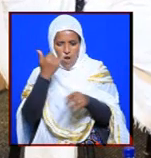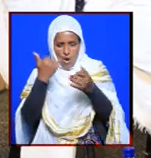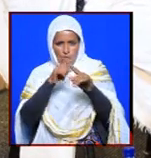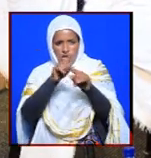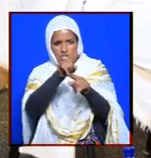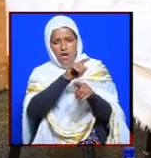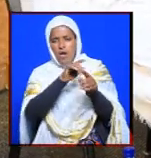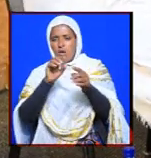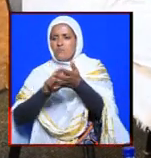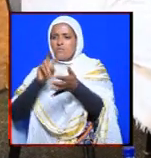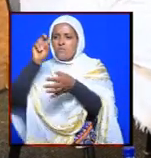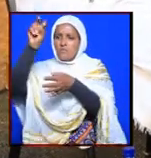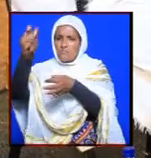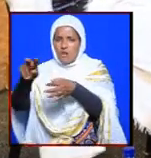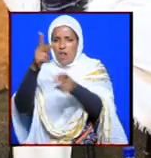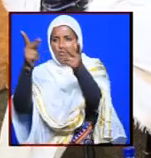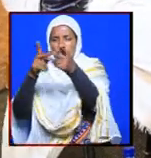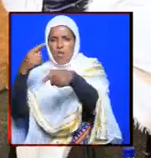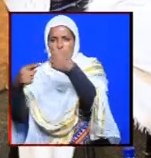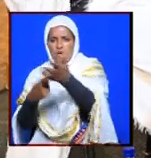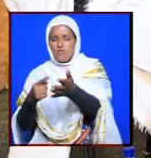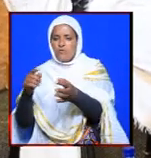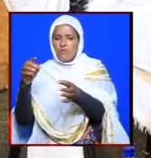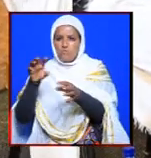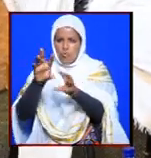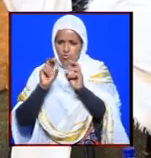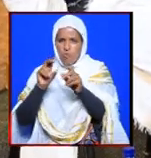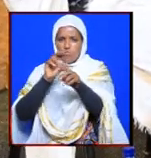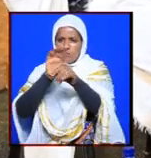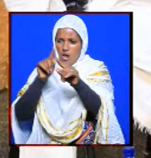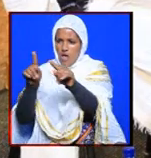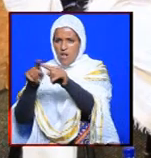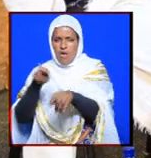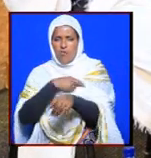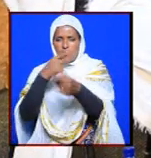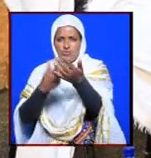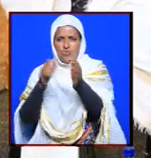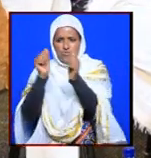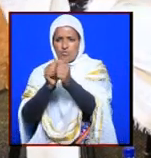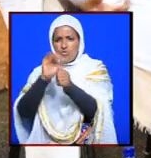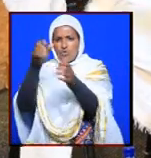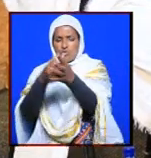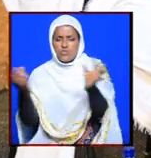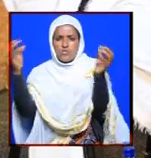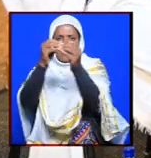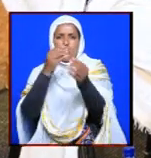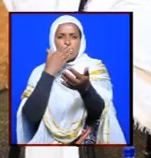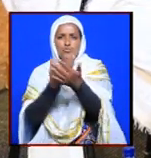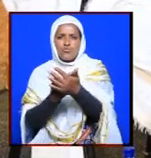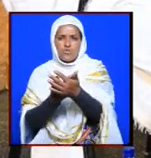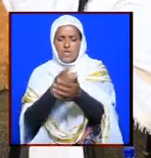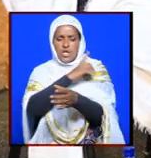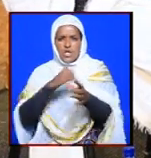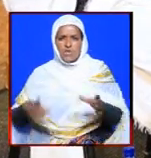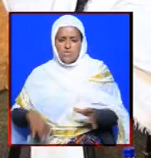ነበር። አሁን ከዛ ጥግ ተስፈንጥረው ደግሞ ሌላ ጥግ ሄደው በሂንዱም በቡድሃውም በምኑም ሳይቀር ጥሩ ነገር አለና ያን ሁሉ ስንደምረው ነው ጥሩ እውነት